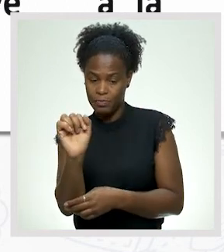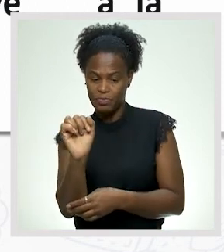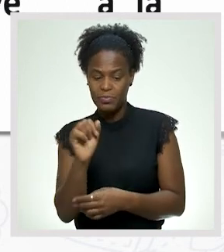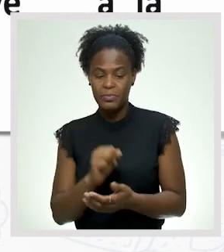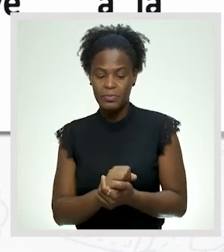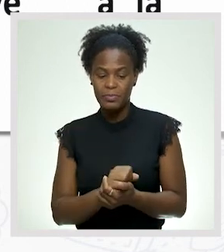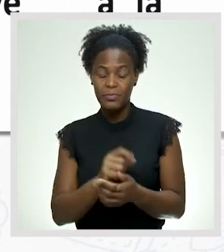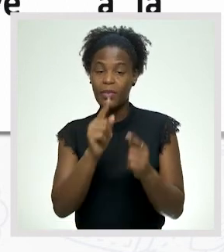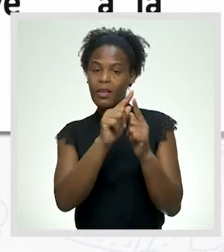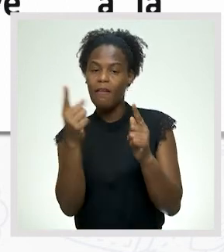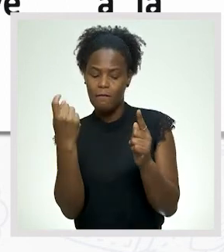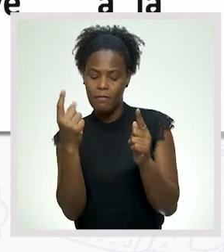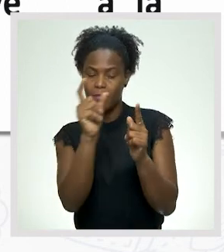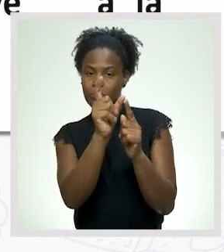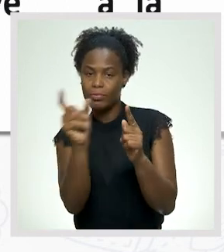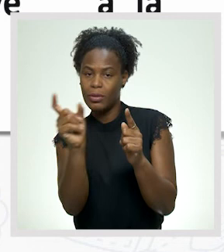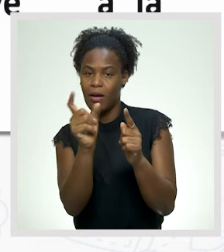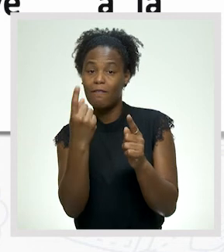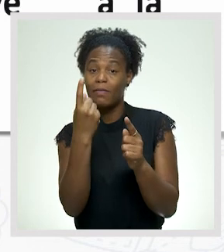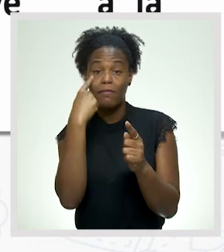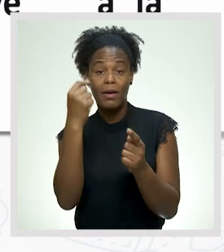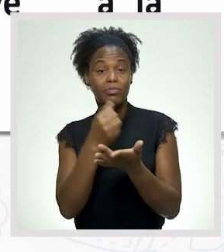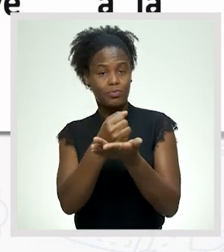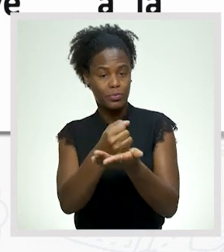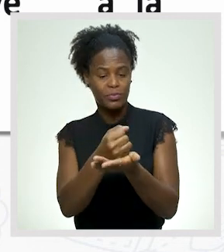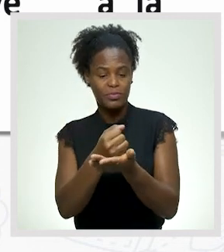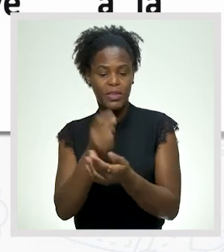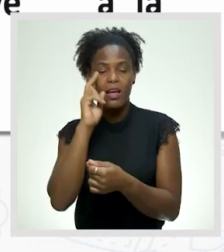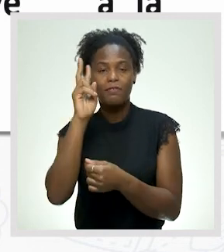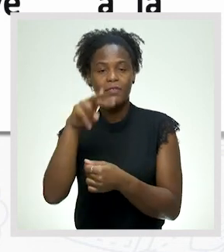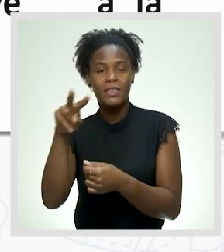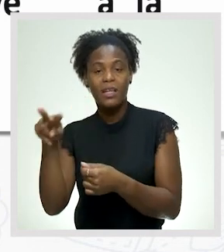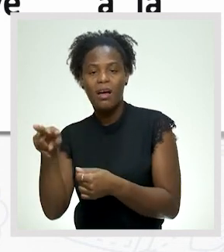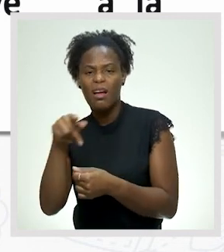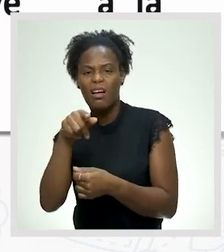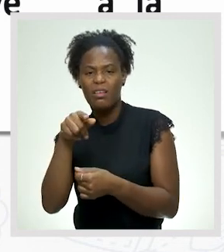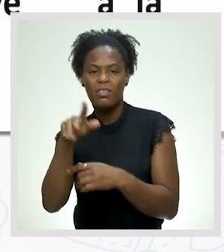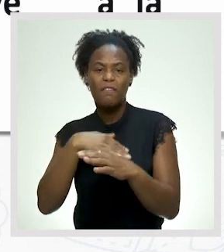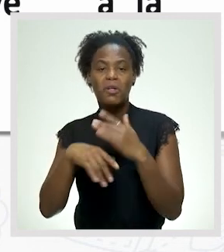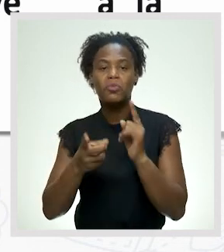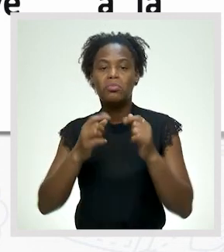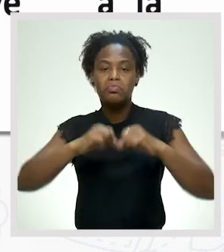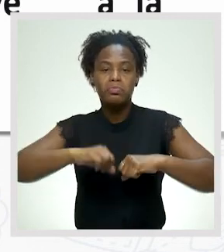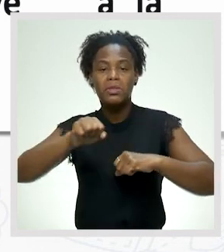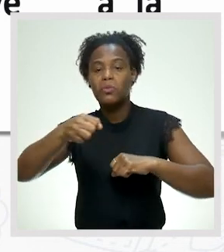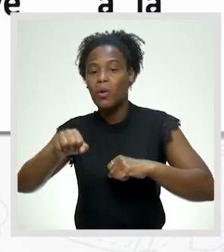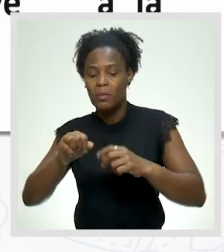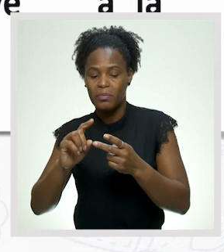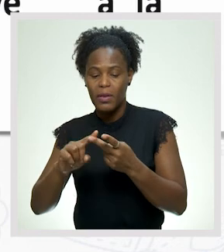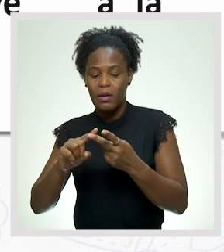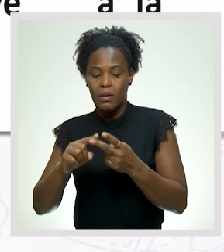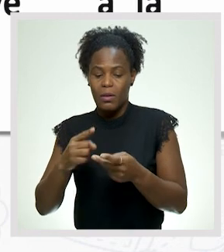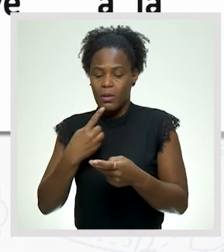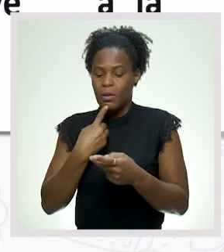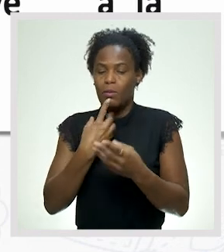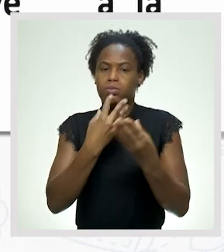vous mettez l'auxiliaire. Visitez, est-ce que vous allez faire l'accord ou pas? Beaucoup d'endroits